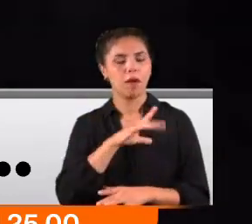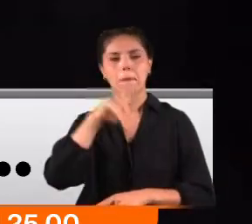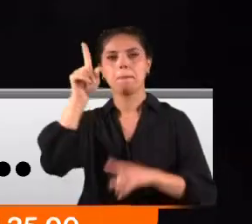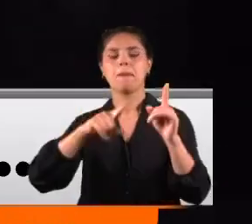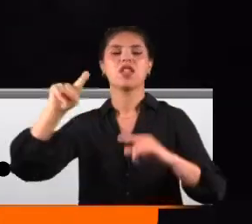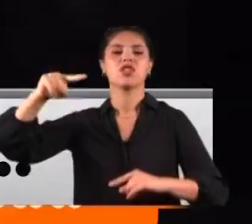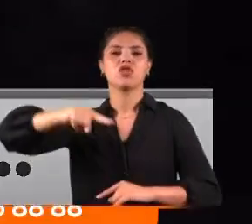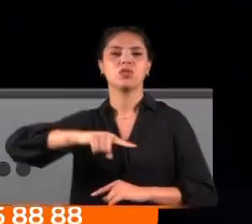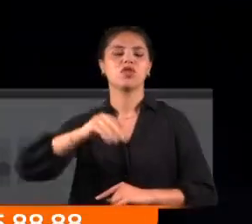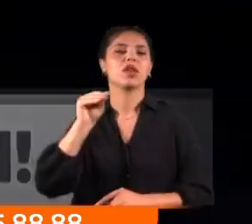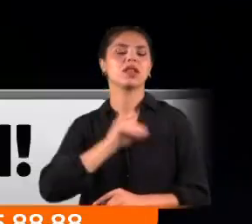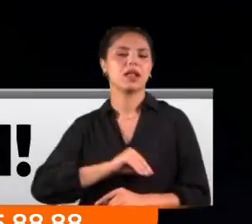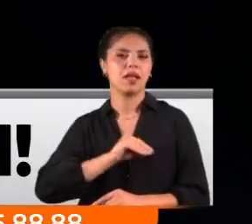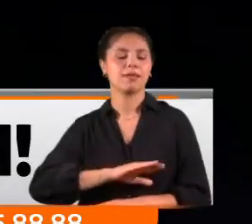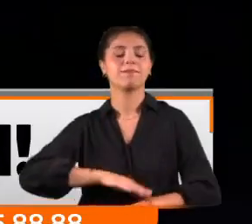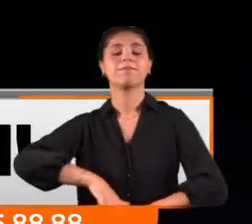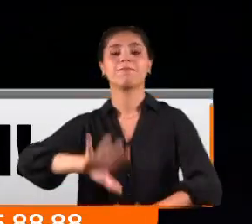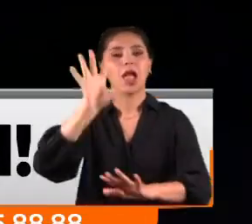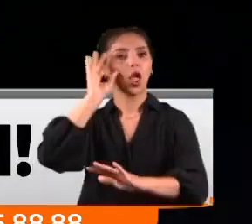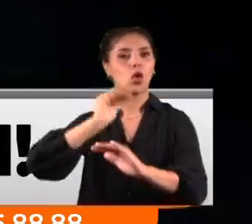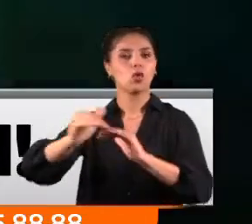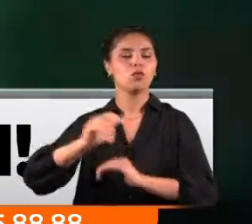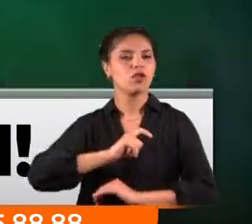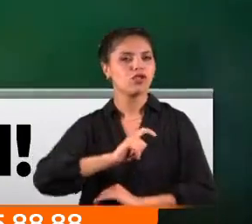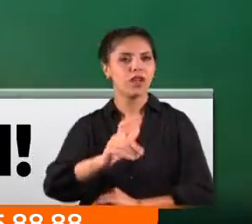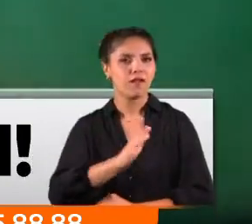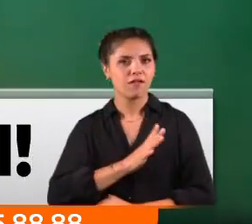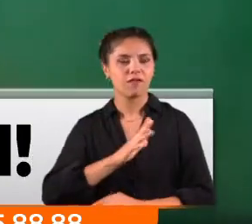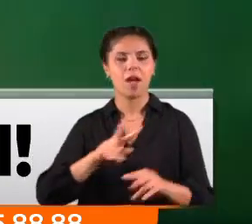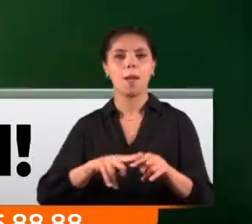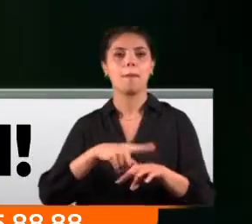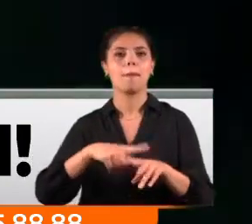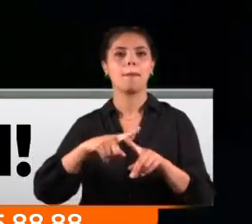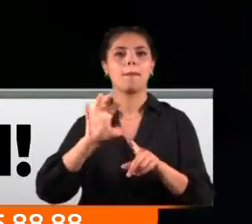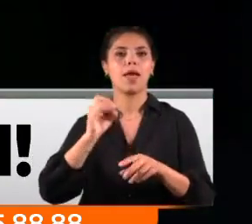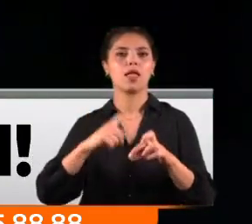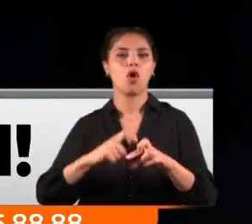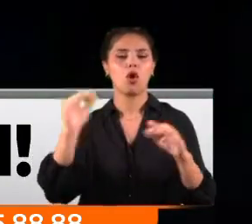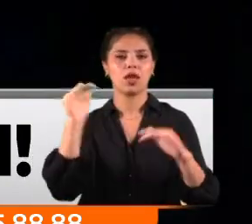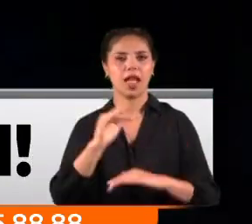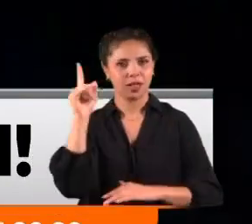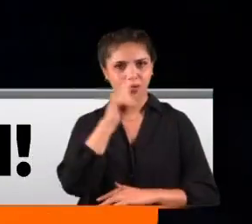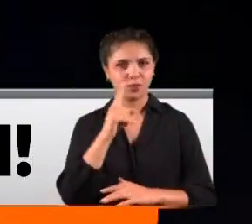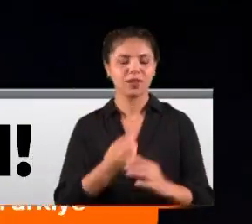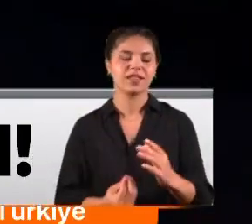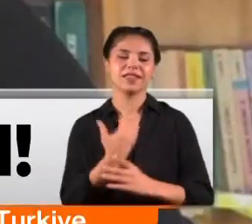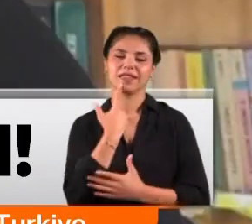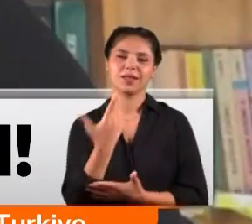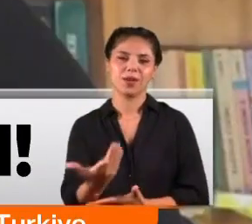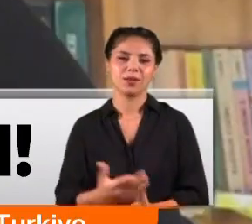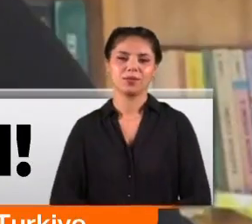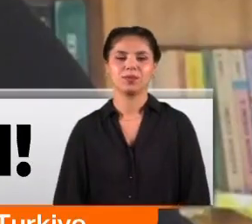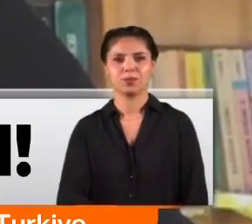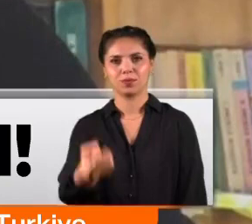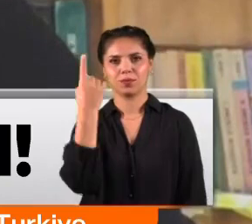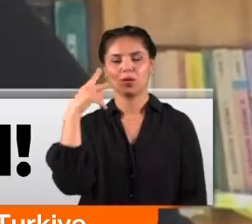şimşek çaktığını zannetti. Ancak uzmanlar ise bu görüntülerin meteorların atmosfere girmesi sonucuyla oluştuğunu açıkladı. Dün